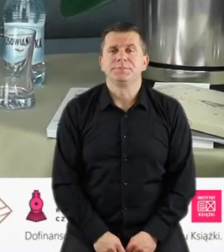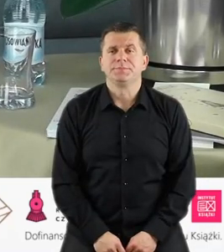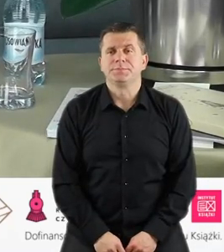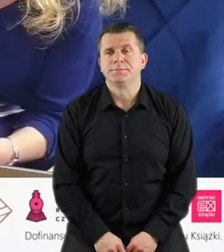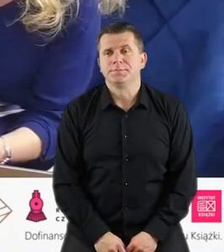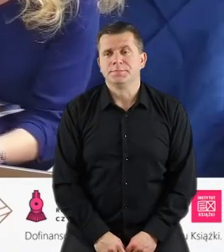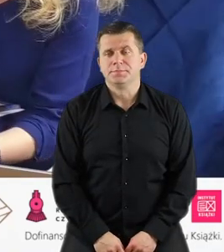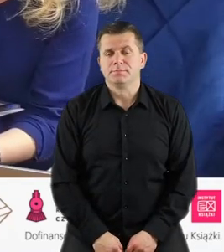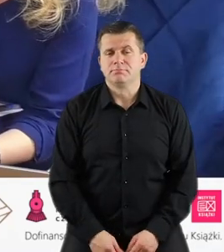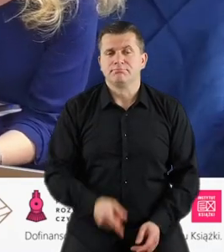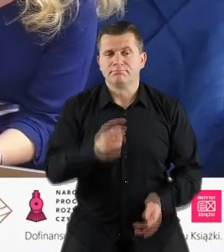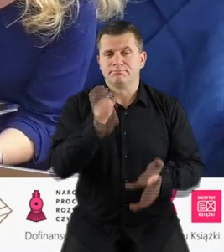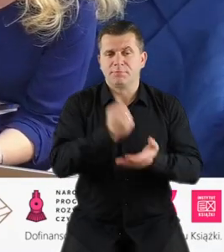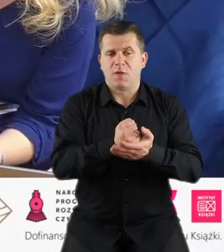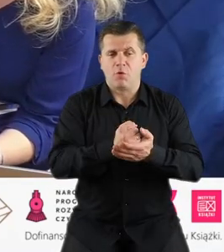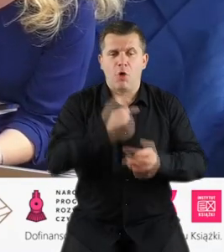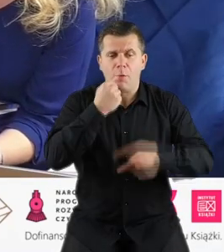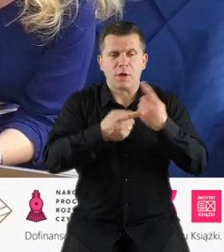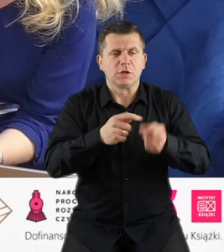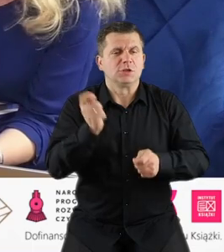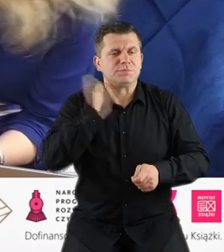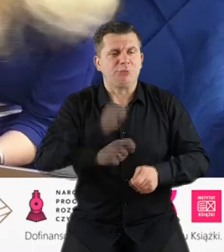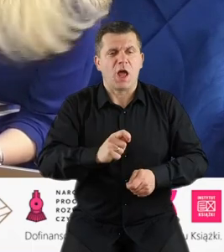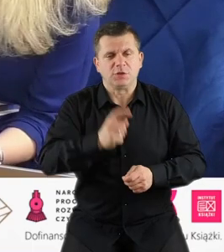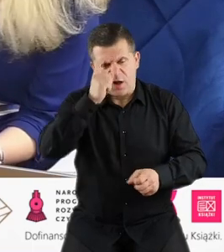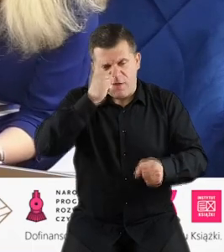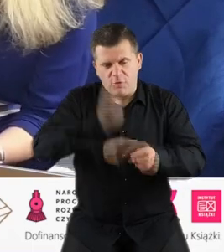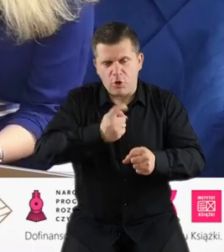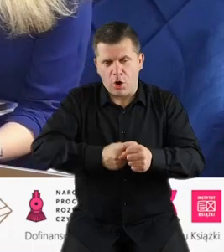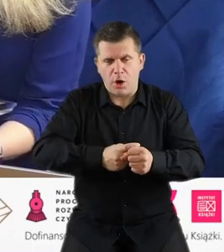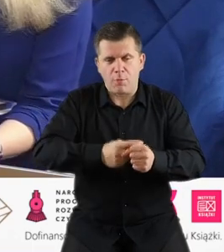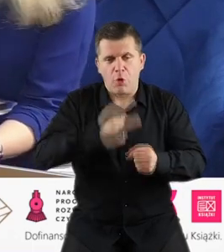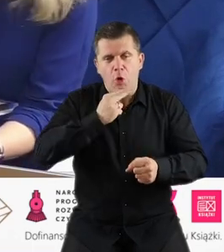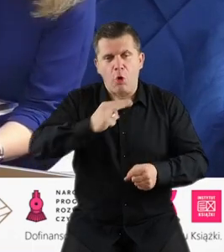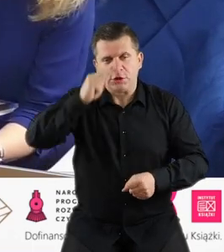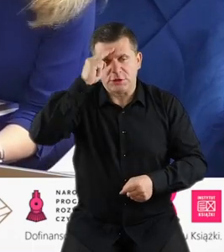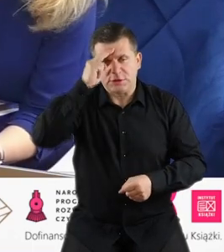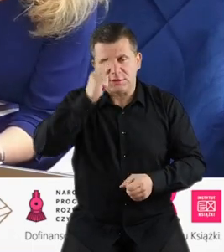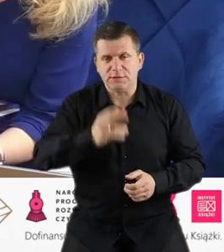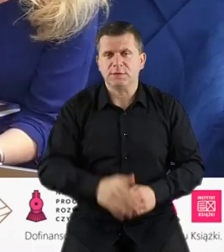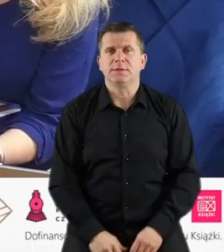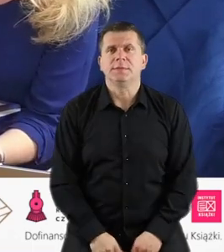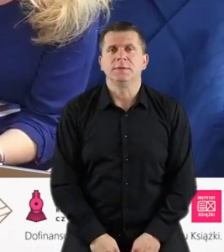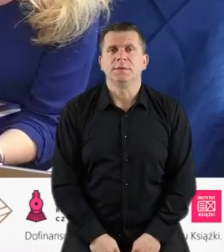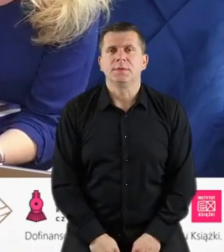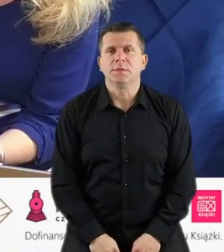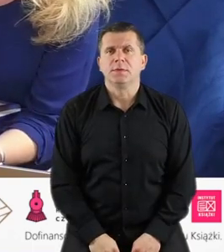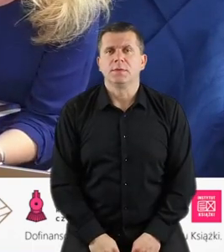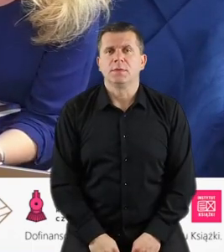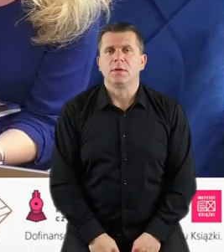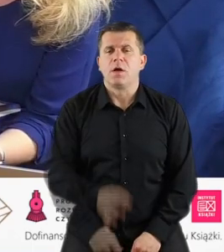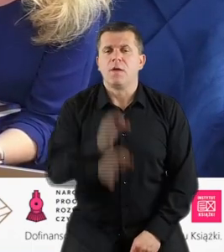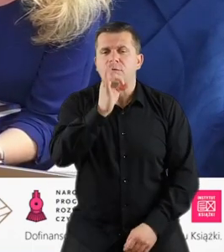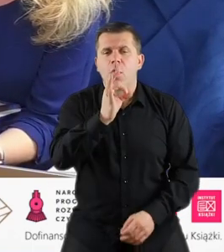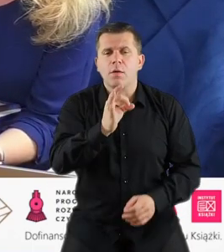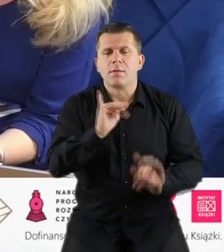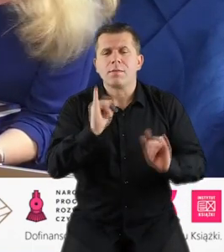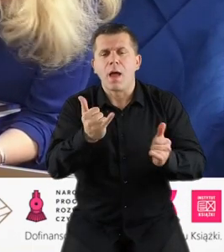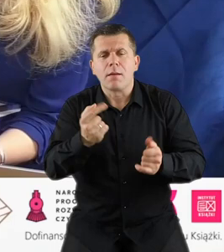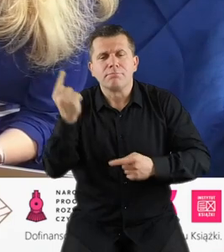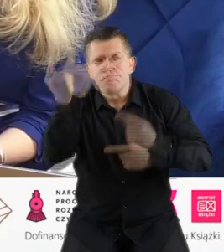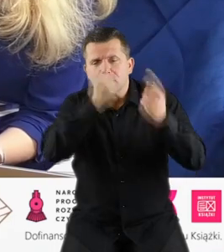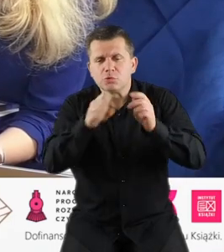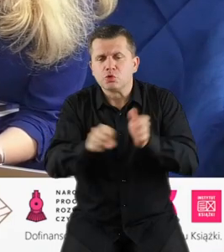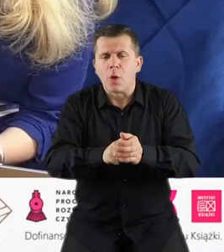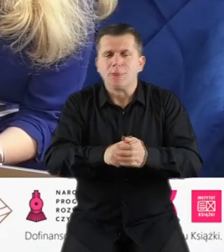W nawiązaniu do opowiadania Śmierć wrogom ojczyzny, to jest to drugie opowiadanie ze znaku, jaki jest pani stosunek do